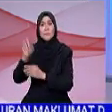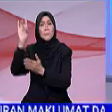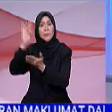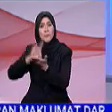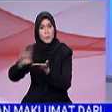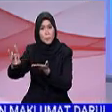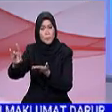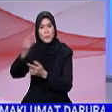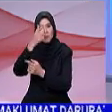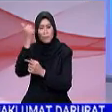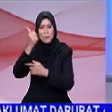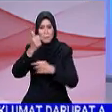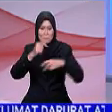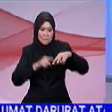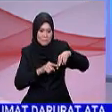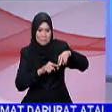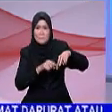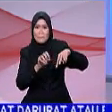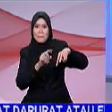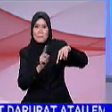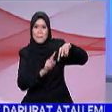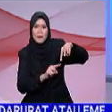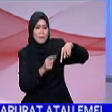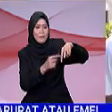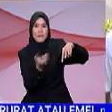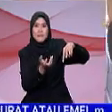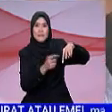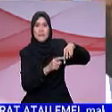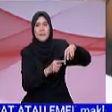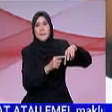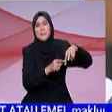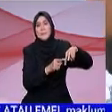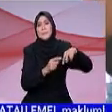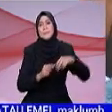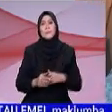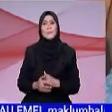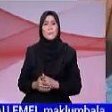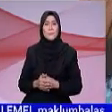minggu akibat retak tulang betis.